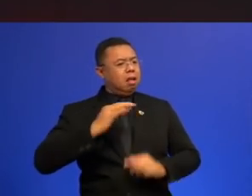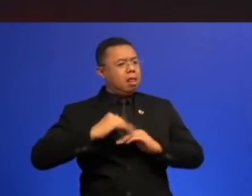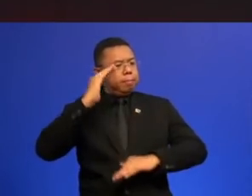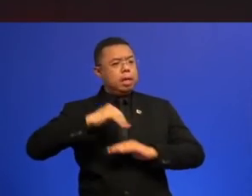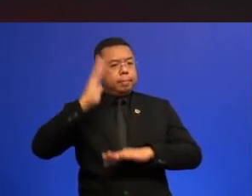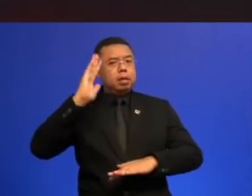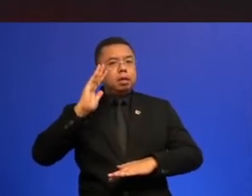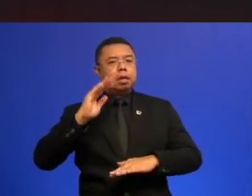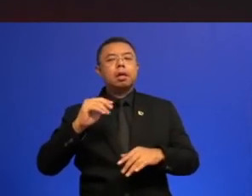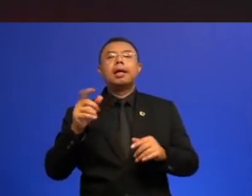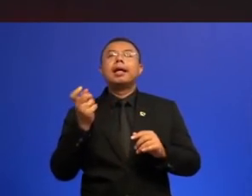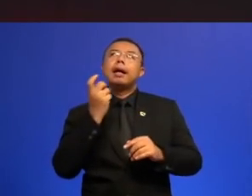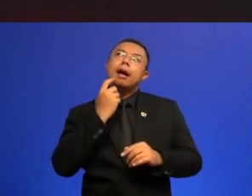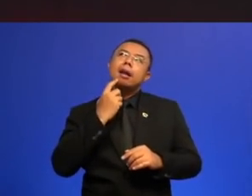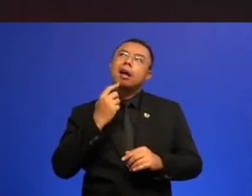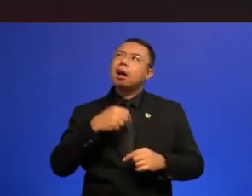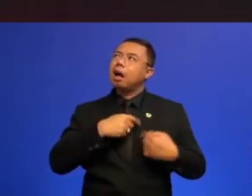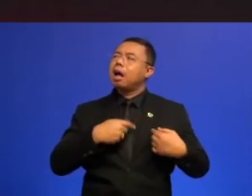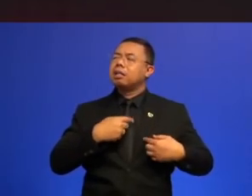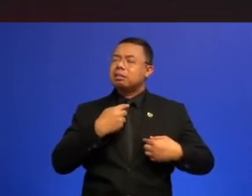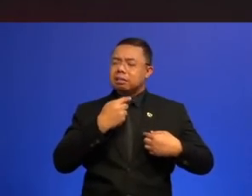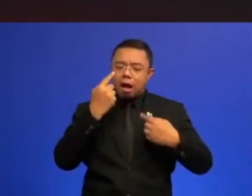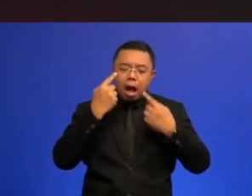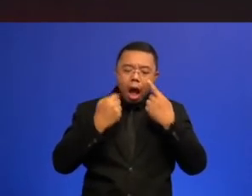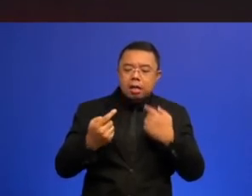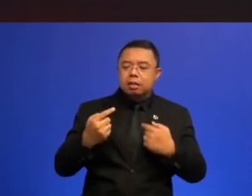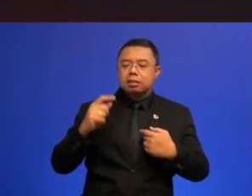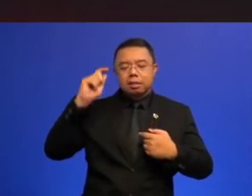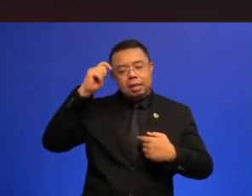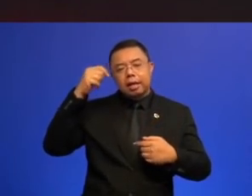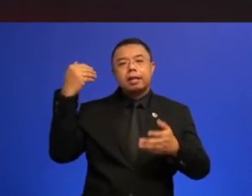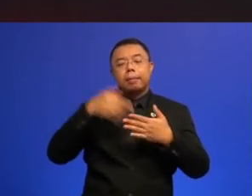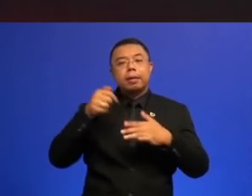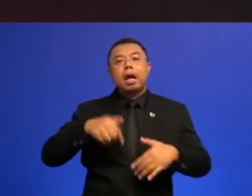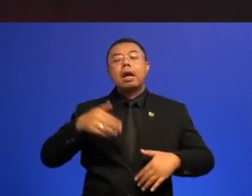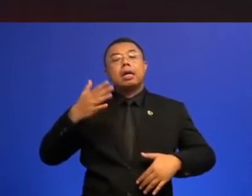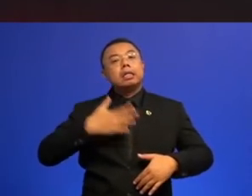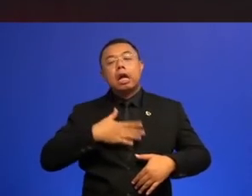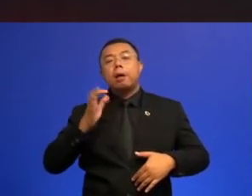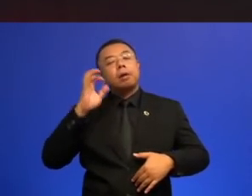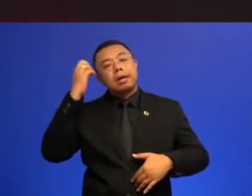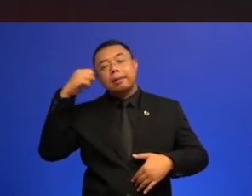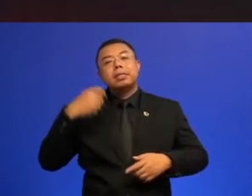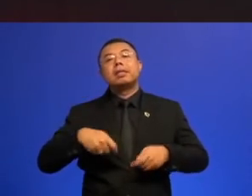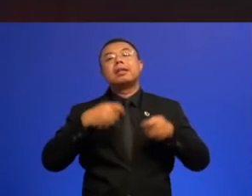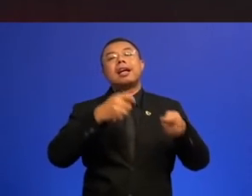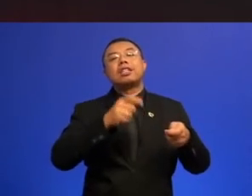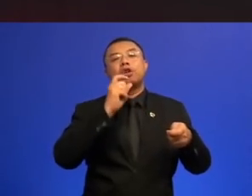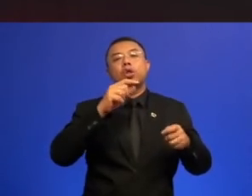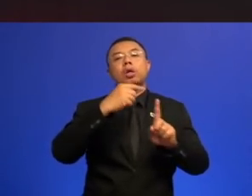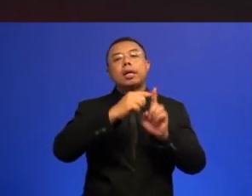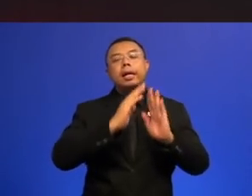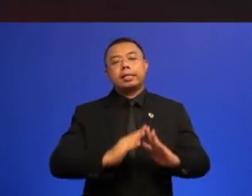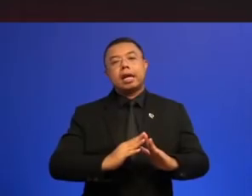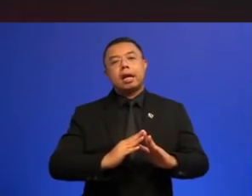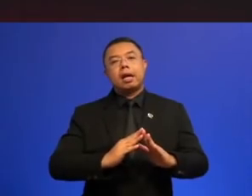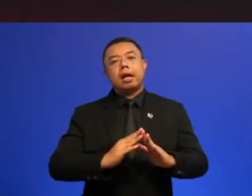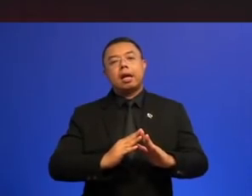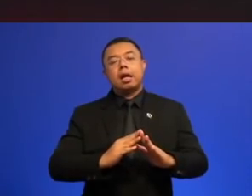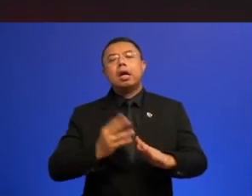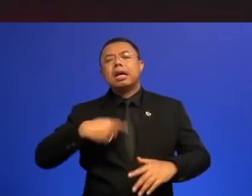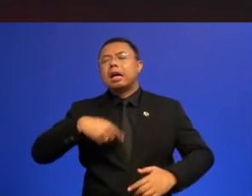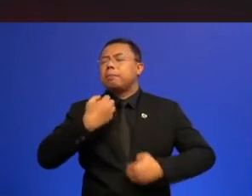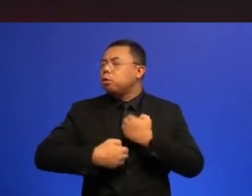lebih. Terkadang hati saya menangis setiap kali mengingat sampai saat ini saya belum bisa memberi lebih untuk gereja.